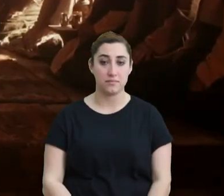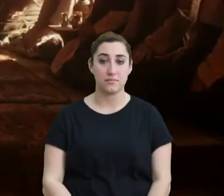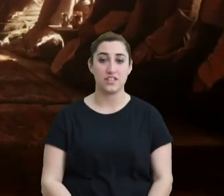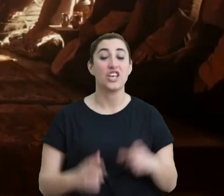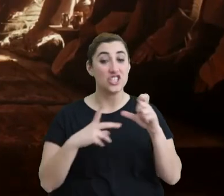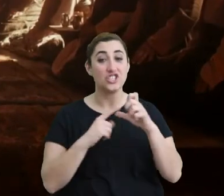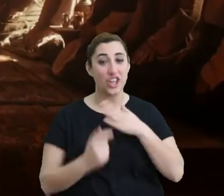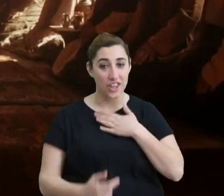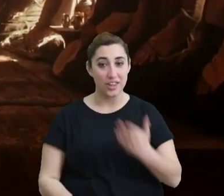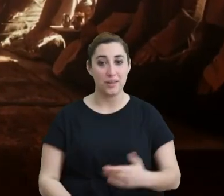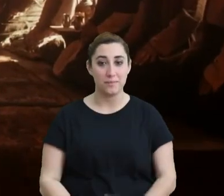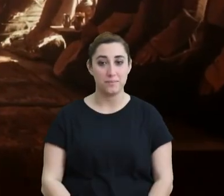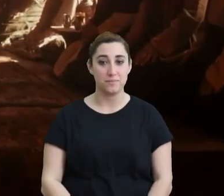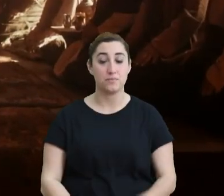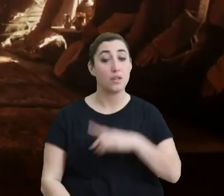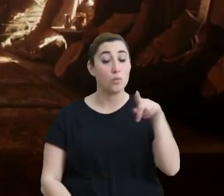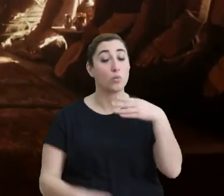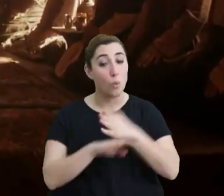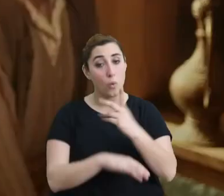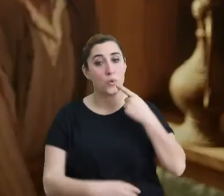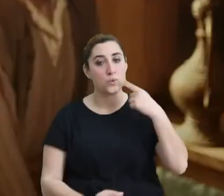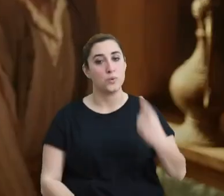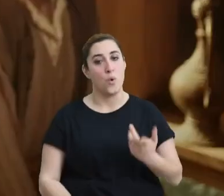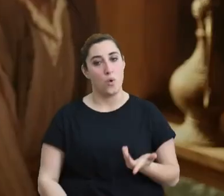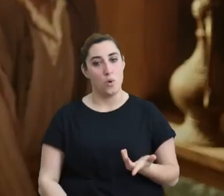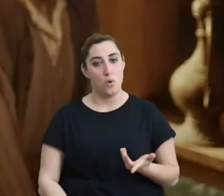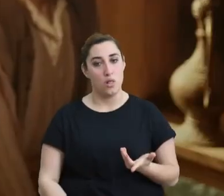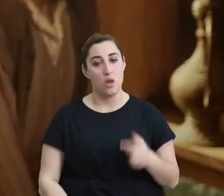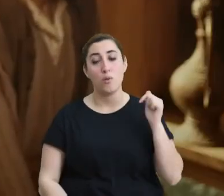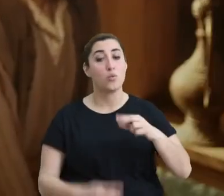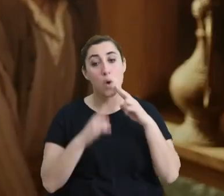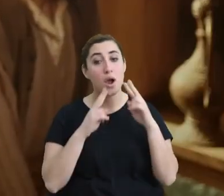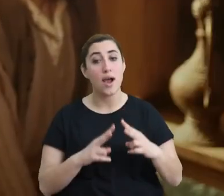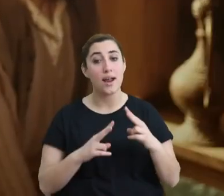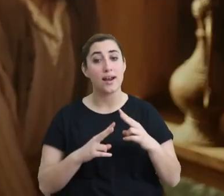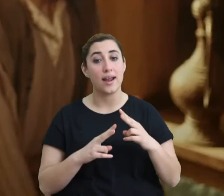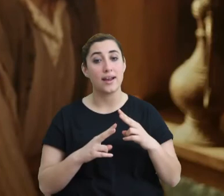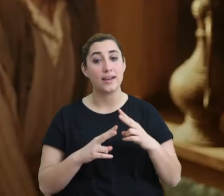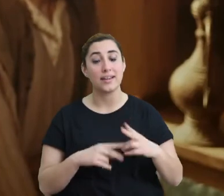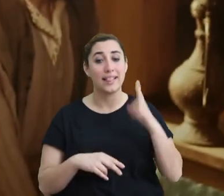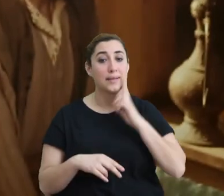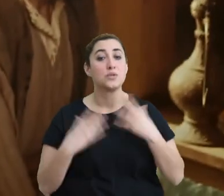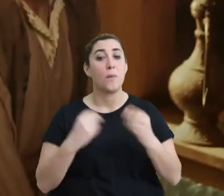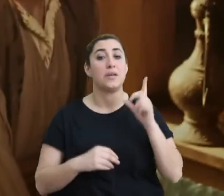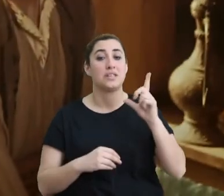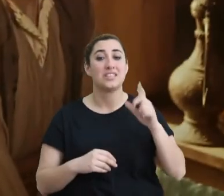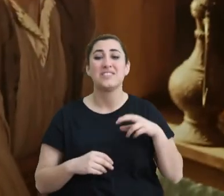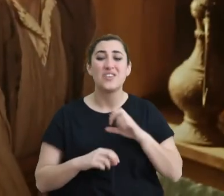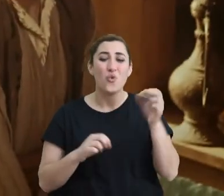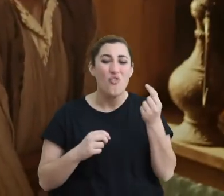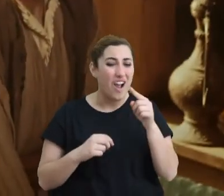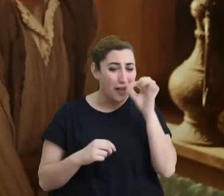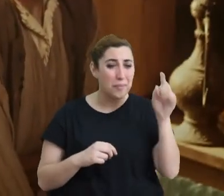Şeyhim, ahiler doğru söyler. Bu hüküm temyiz edilmelidir. Karınca